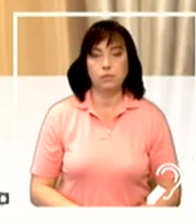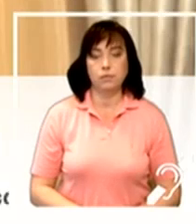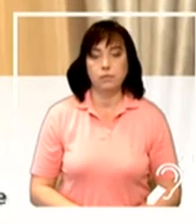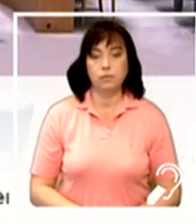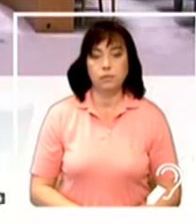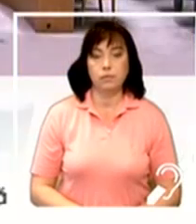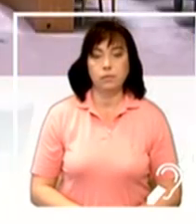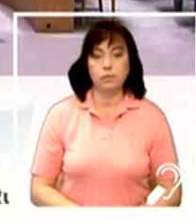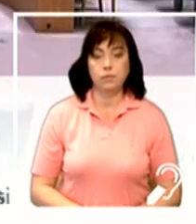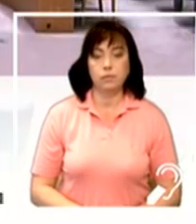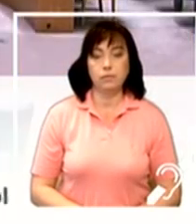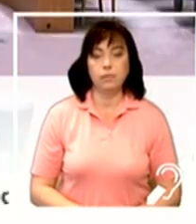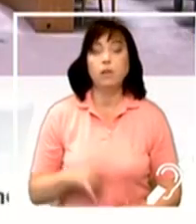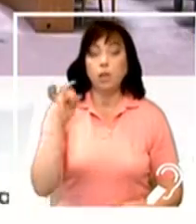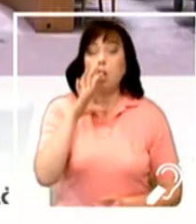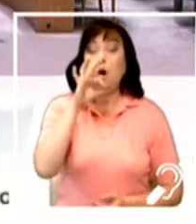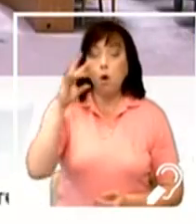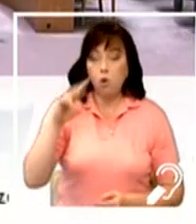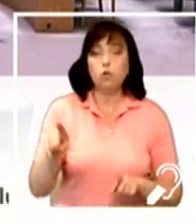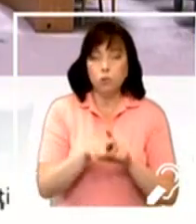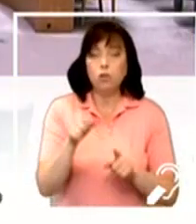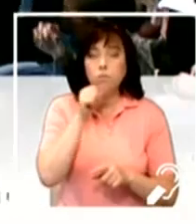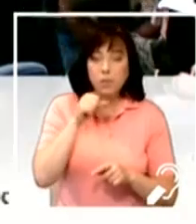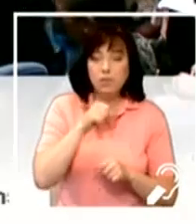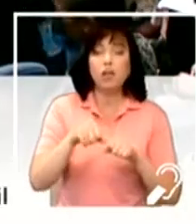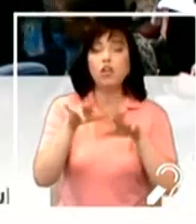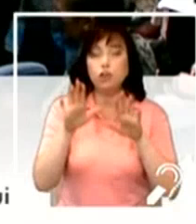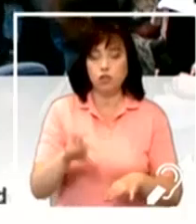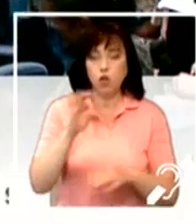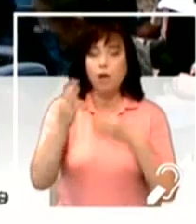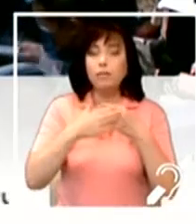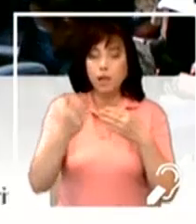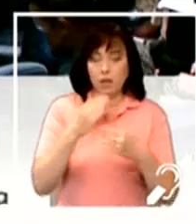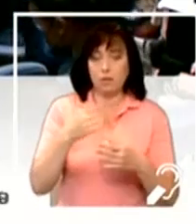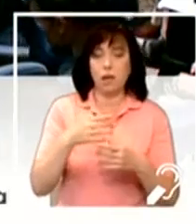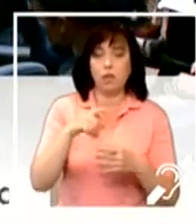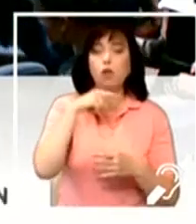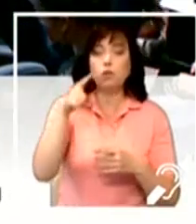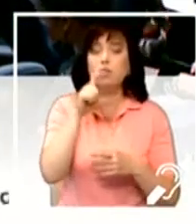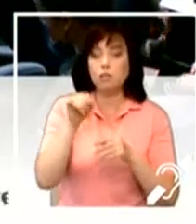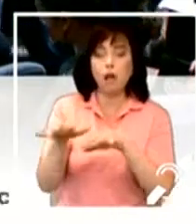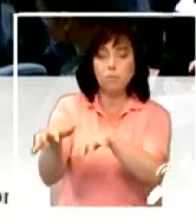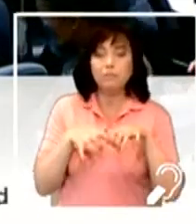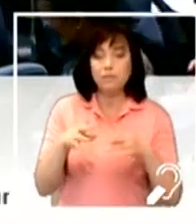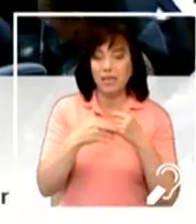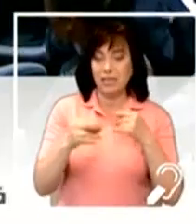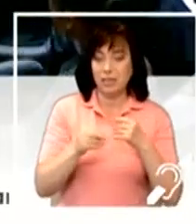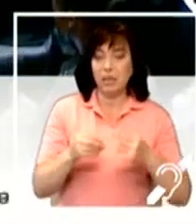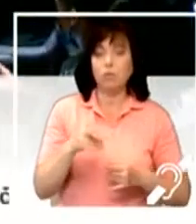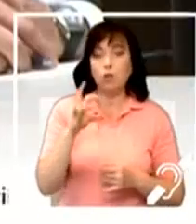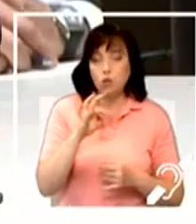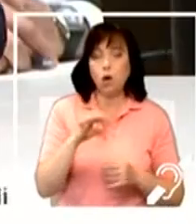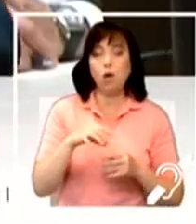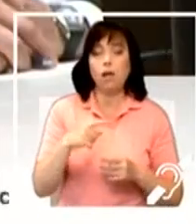санкційний пакет. Și la ONU s-a încercat adoptarea unei rezoluții de condamnare a anexării, dar, așa cum era previzibil, inițiativa a